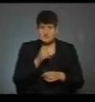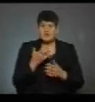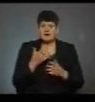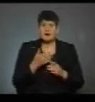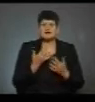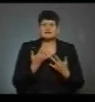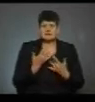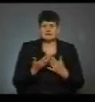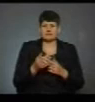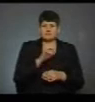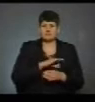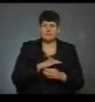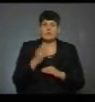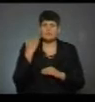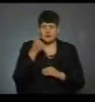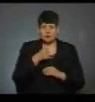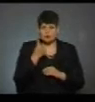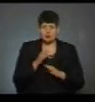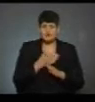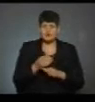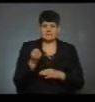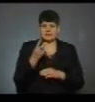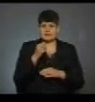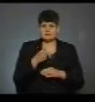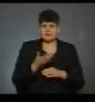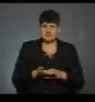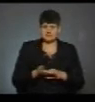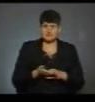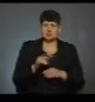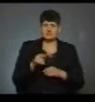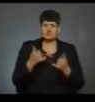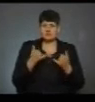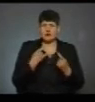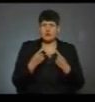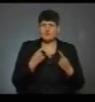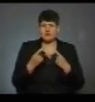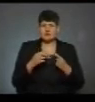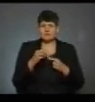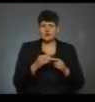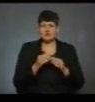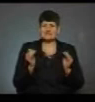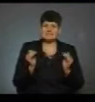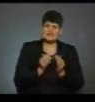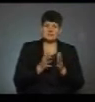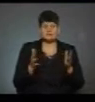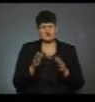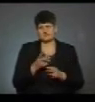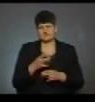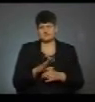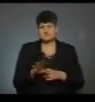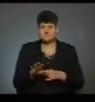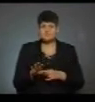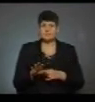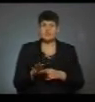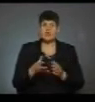скільки ви споживали в попередньому році, розділене на 12 місяців. Тому зараз говорити про те, це зниження чи збільшення – ні. Оплата